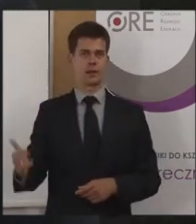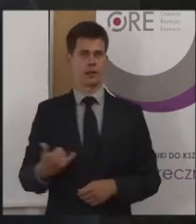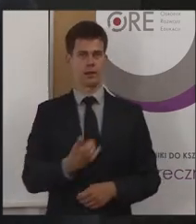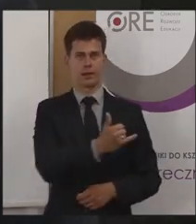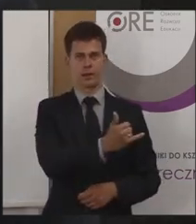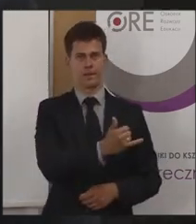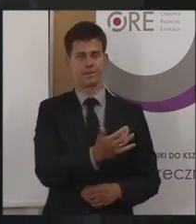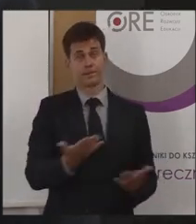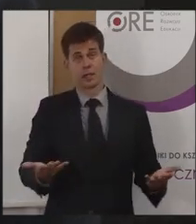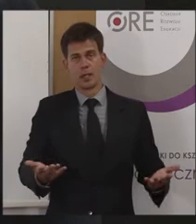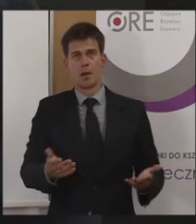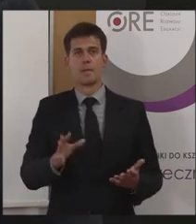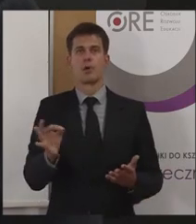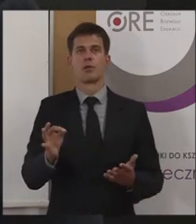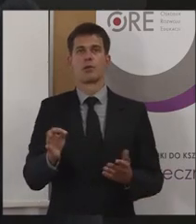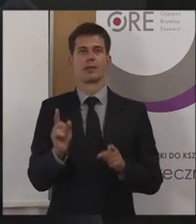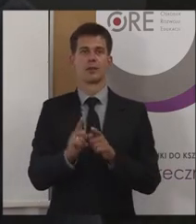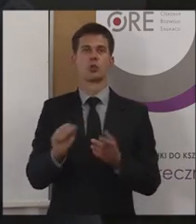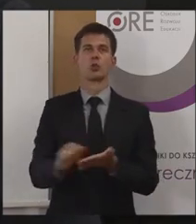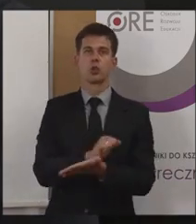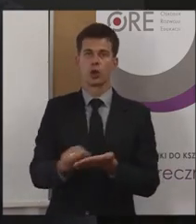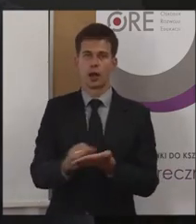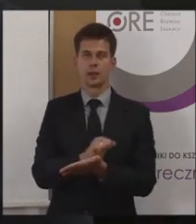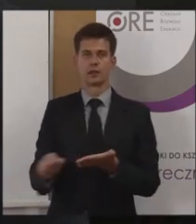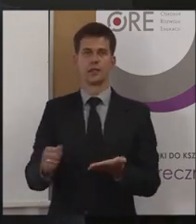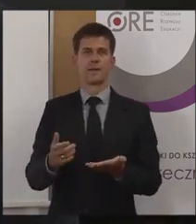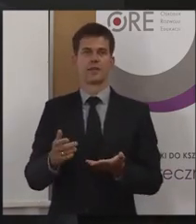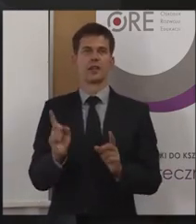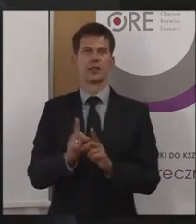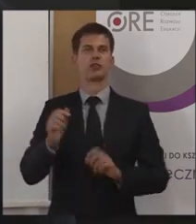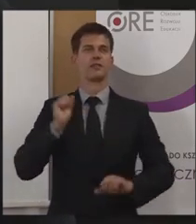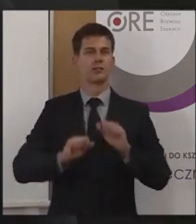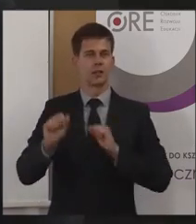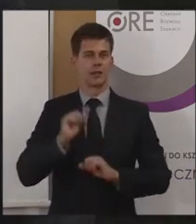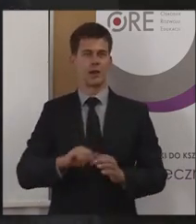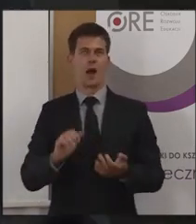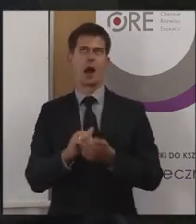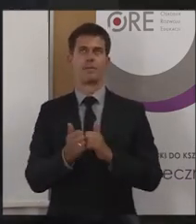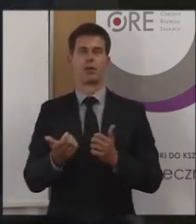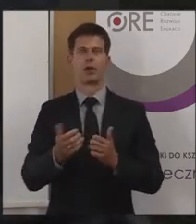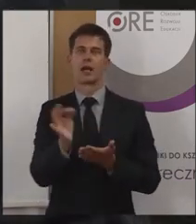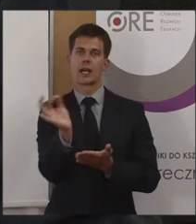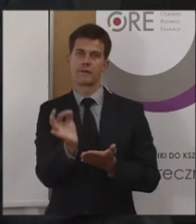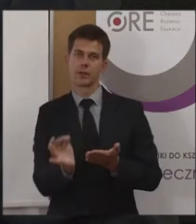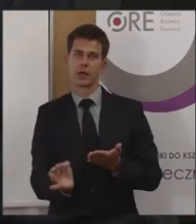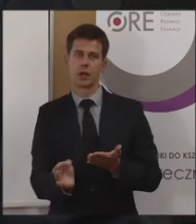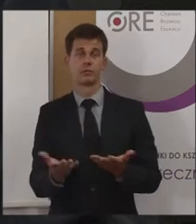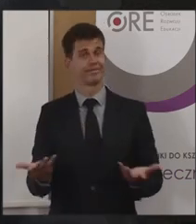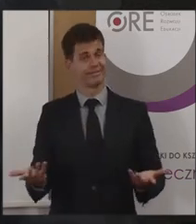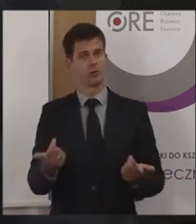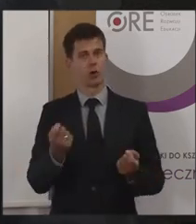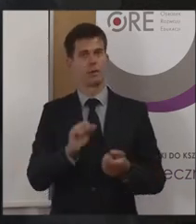kwestia druku kart pracy, kwestia druku pewnych ćwiczeń, pewnych grafik nie